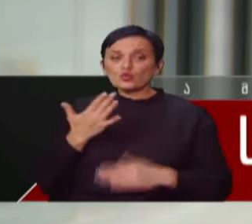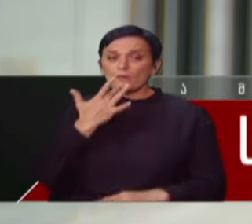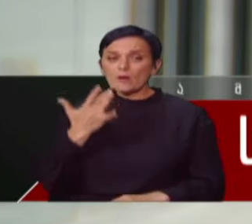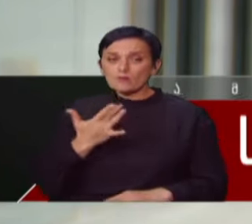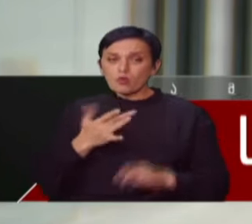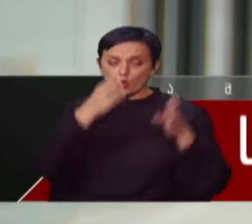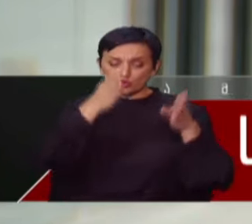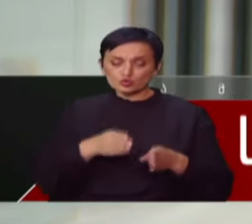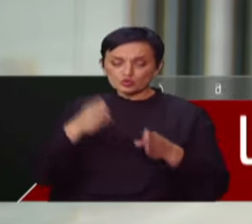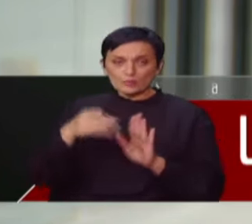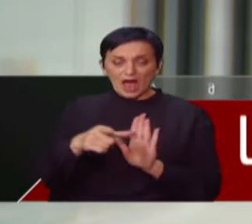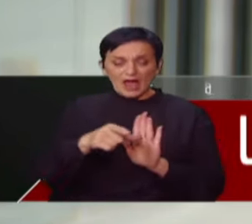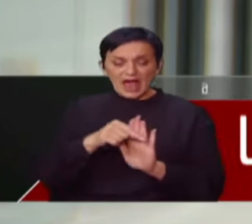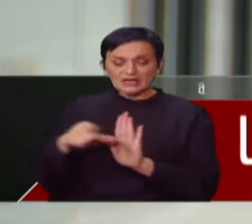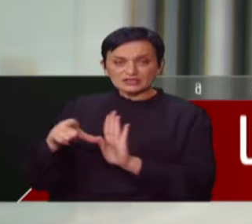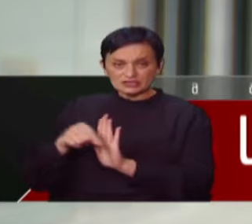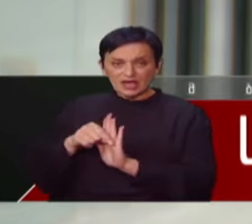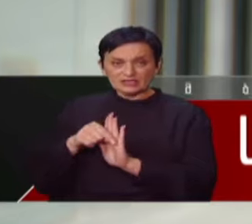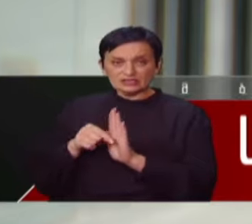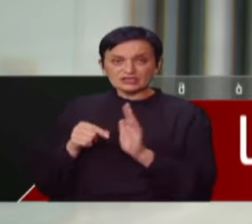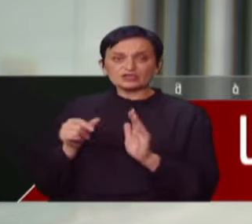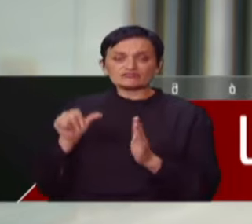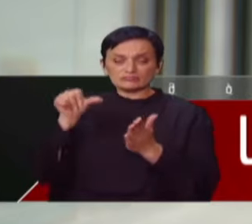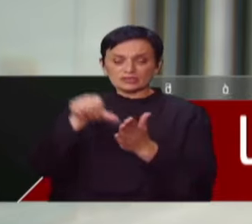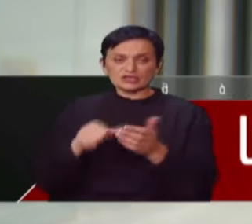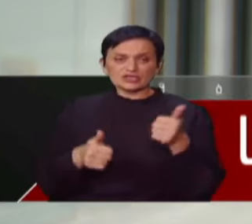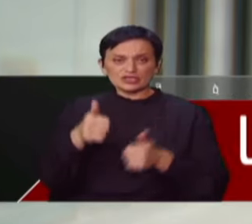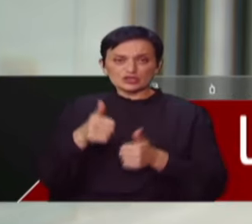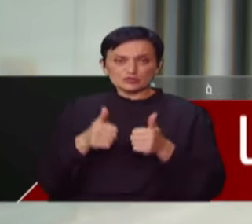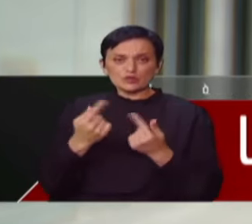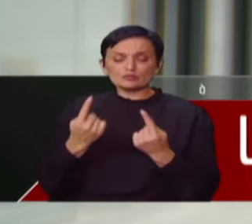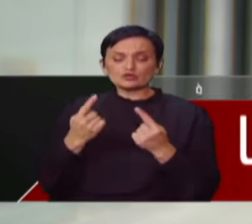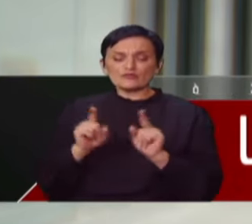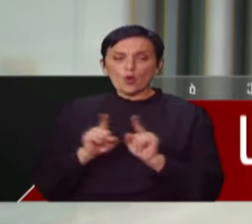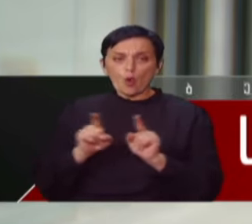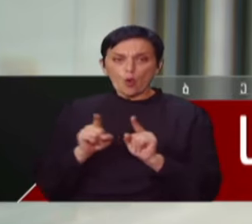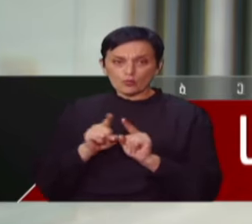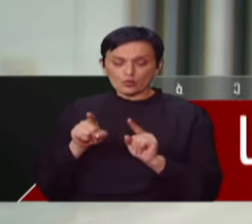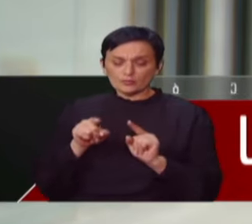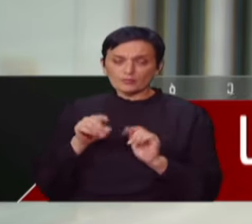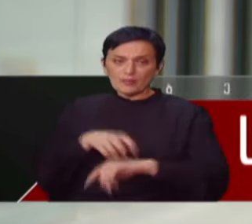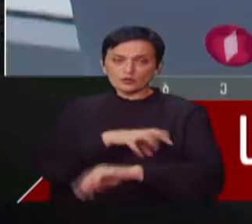პოლიტიკურ სუბიექტებთან ერთად იასპარეზებს ყველაზე მსხვილი ოპოზიციური პარტია